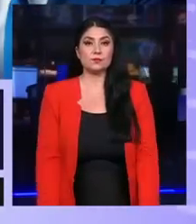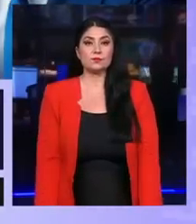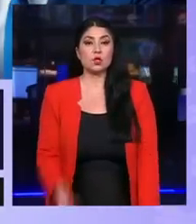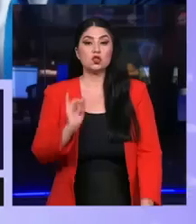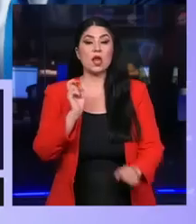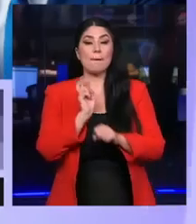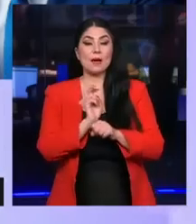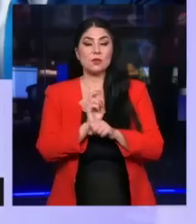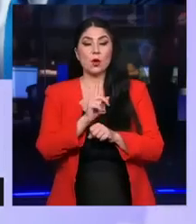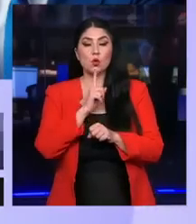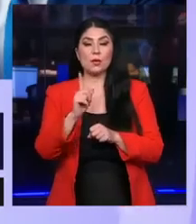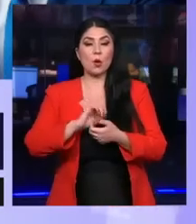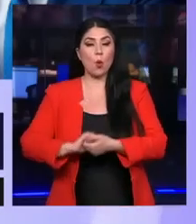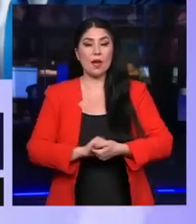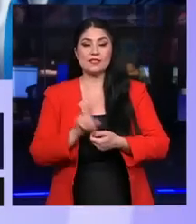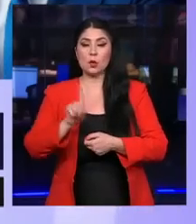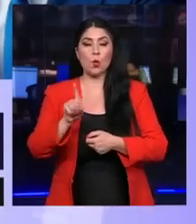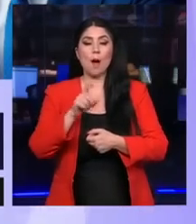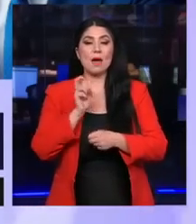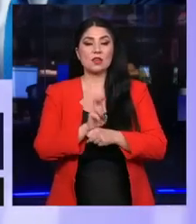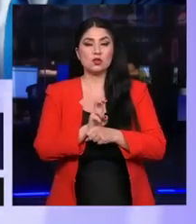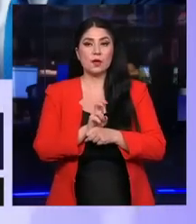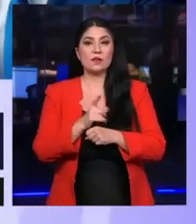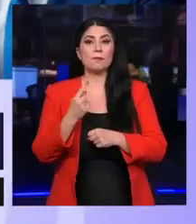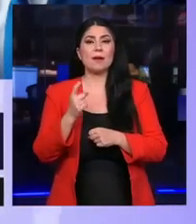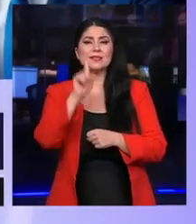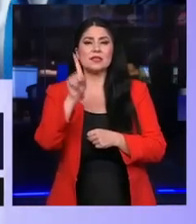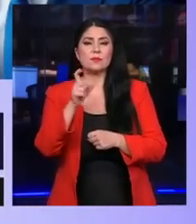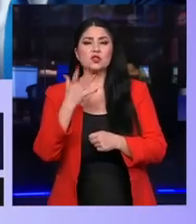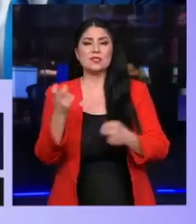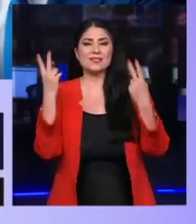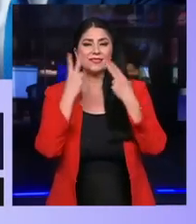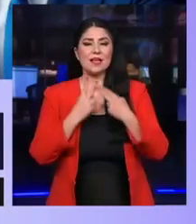participat la reuniunea coaliției. Eu nu am participat. M-ați întrebat ce înseamnă